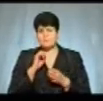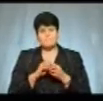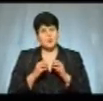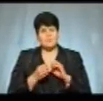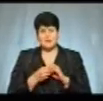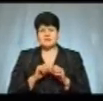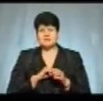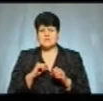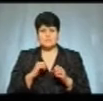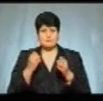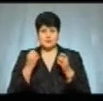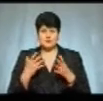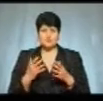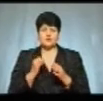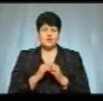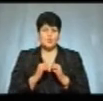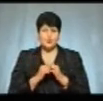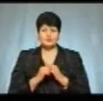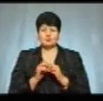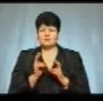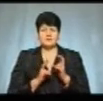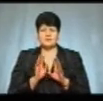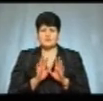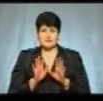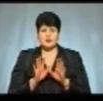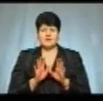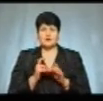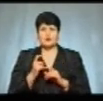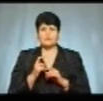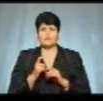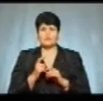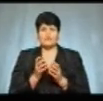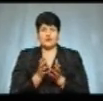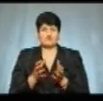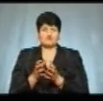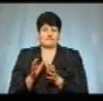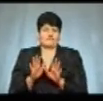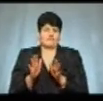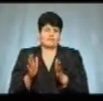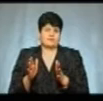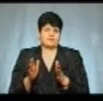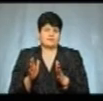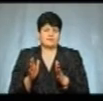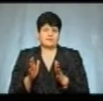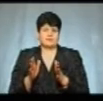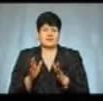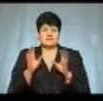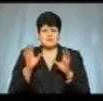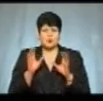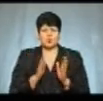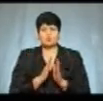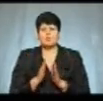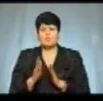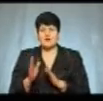Саме простіше, це вже кожному, не кожному підприємству, хоча б в кущовому варіанті десь в законному